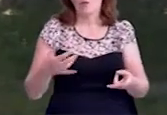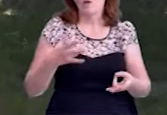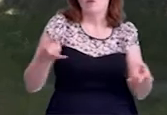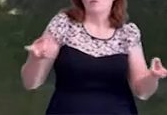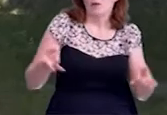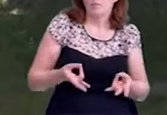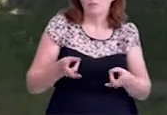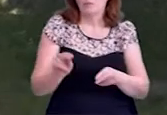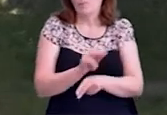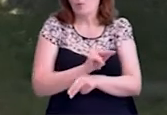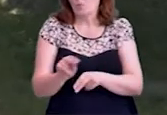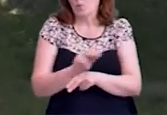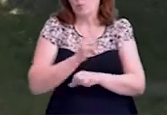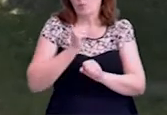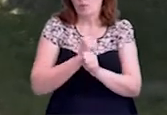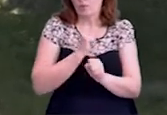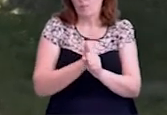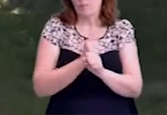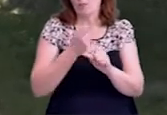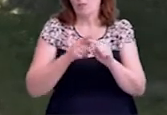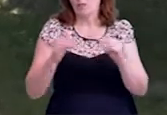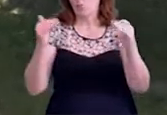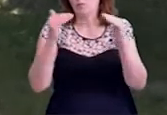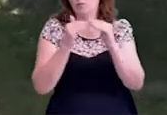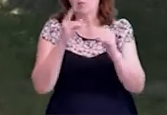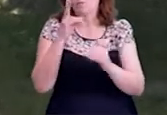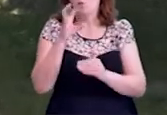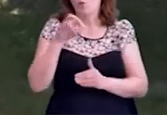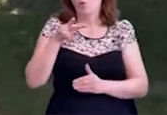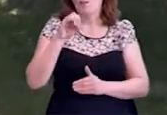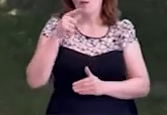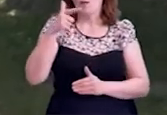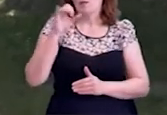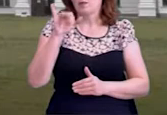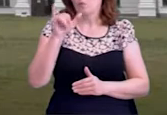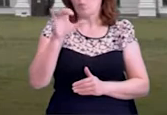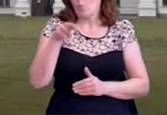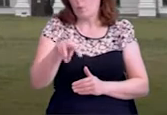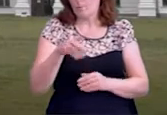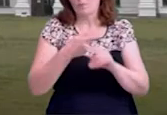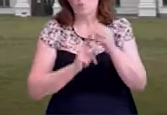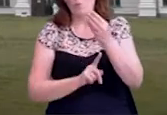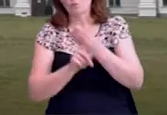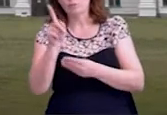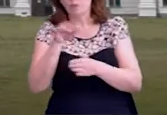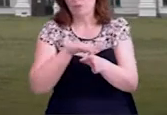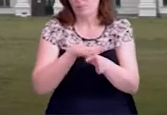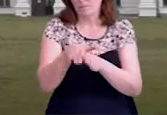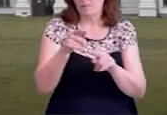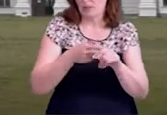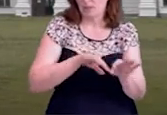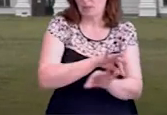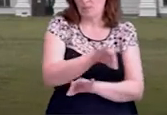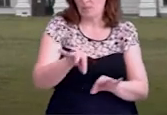потребує ремонтних робіт будівля колегіуму, будинок полкової канцелярії. Почати реалізувати проєкт «Велике